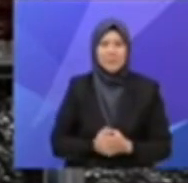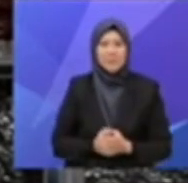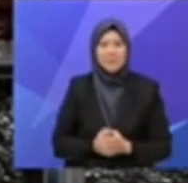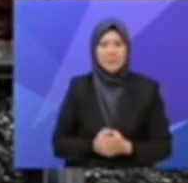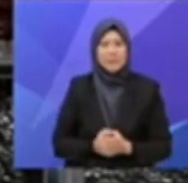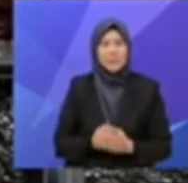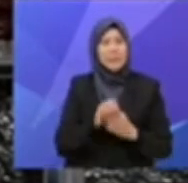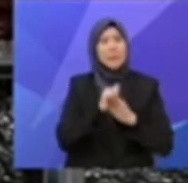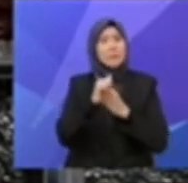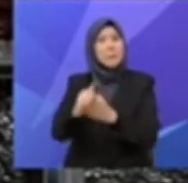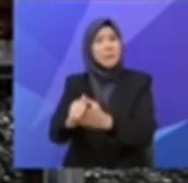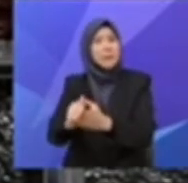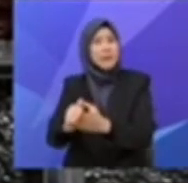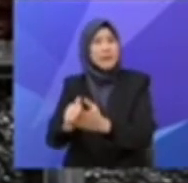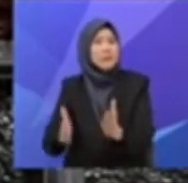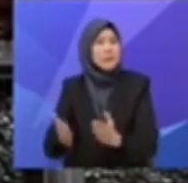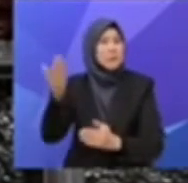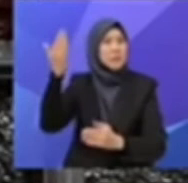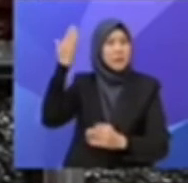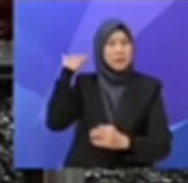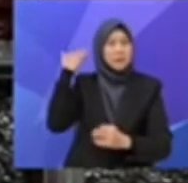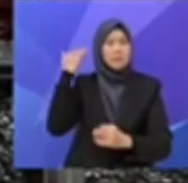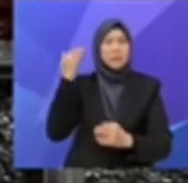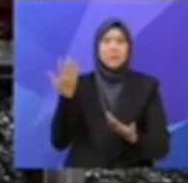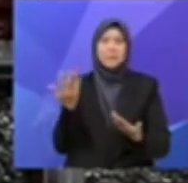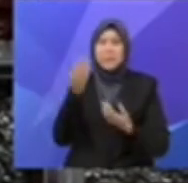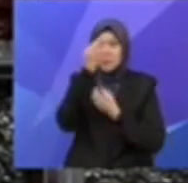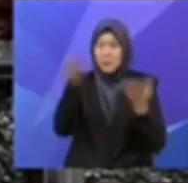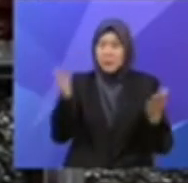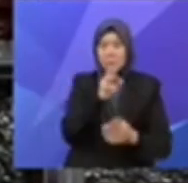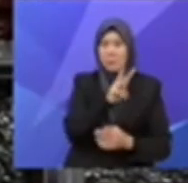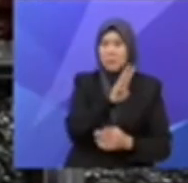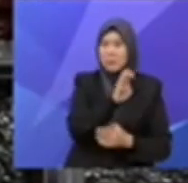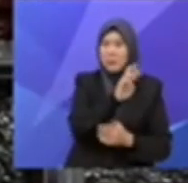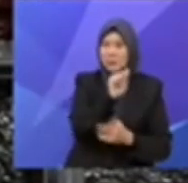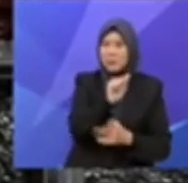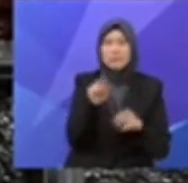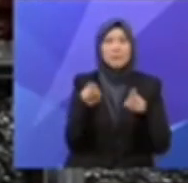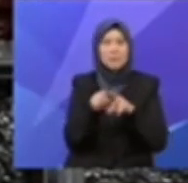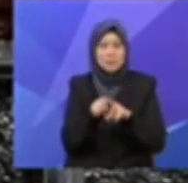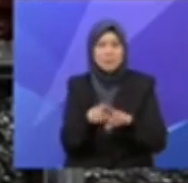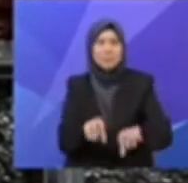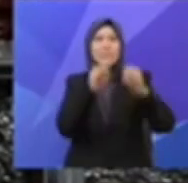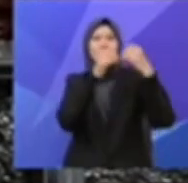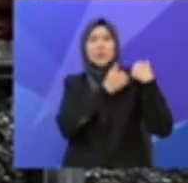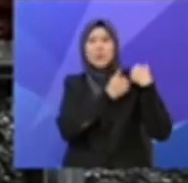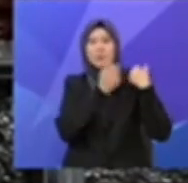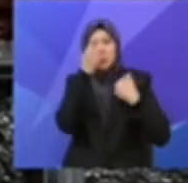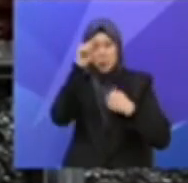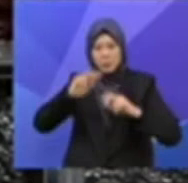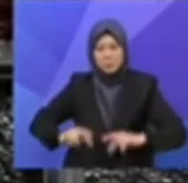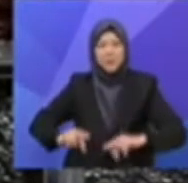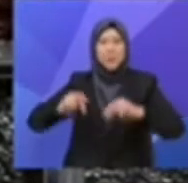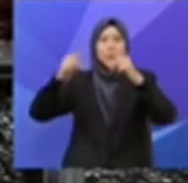kepemimpinan yang lepas yang lama bawamoboro juga adalah pemain watak utama dalam soal pemulihan